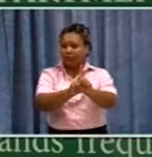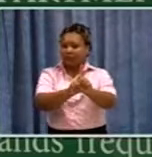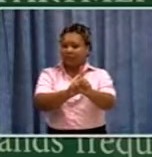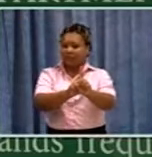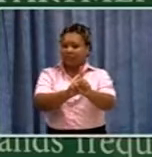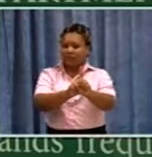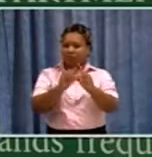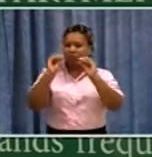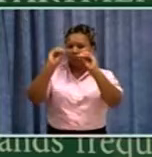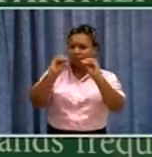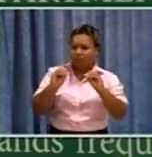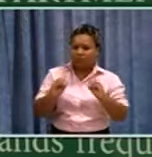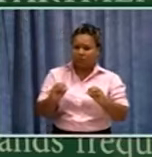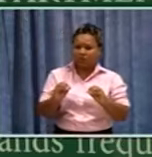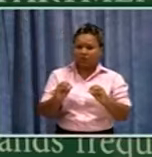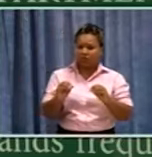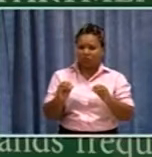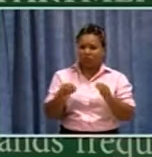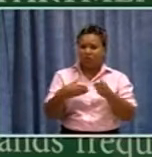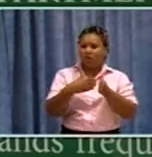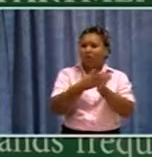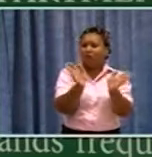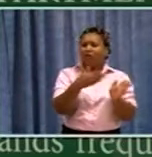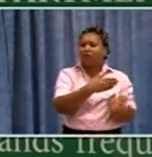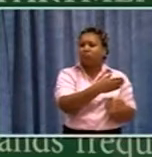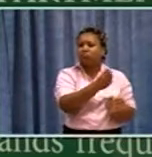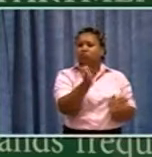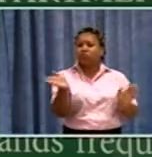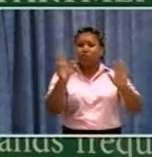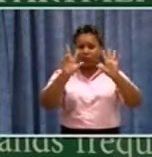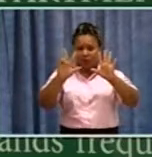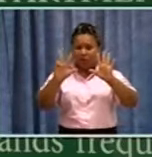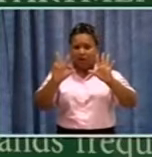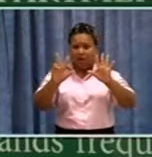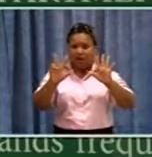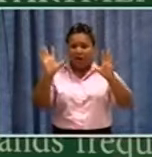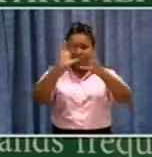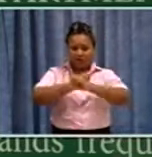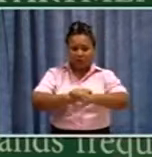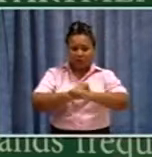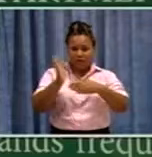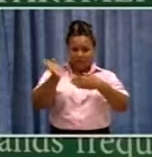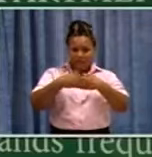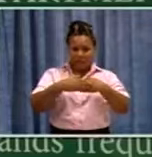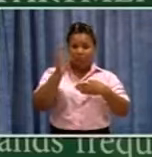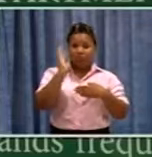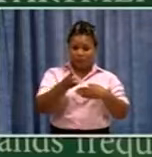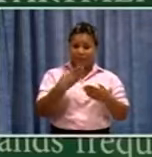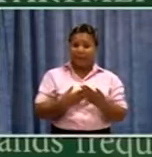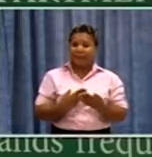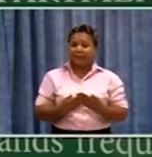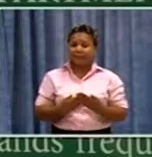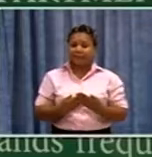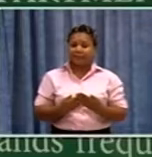certains directives qui la santé vous donne. Par exemple, si un magasin, tout ce bon corridor, quand tu passes plein